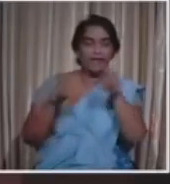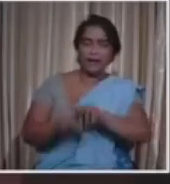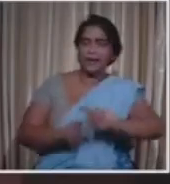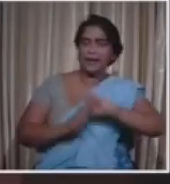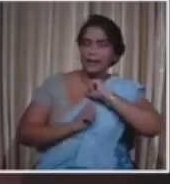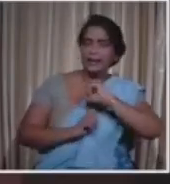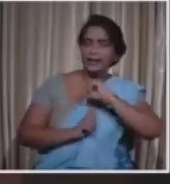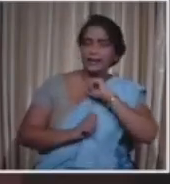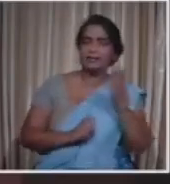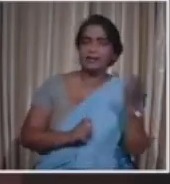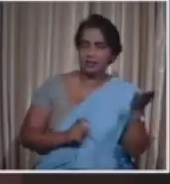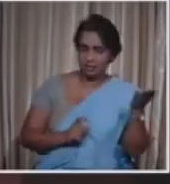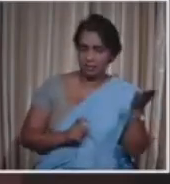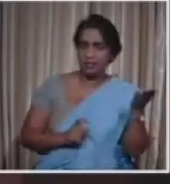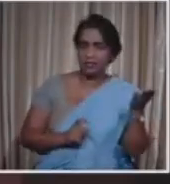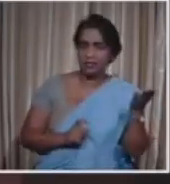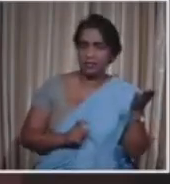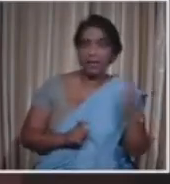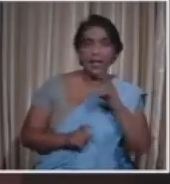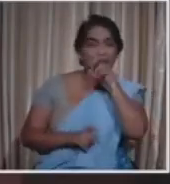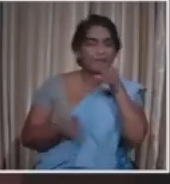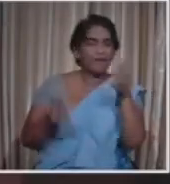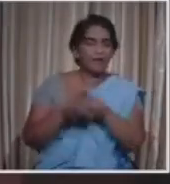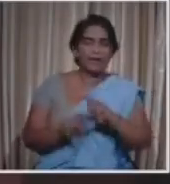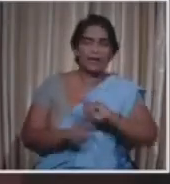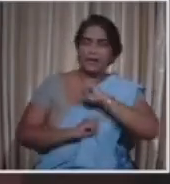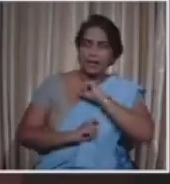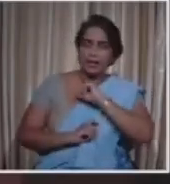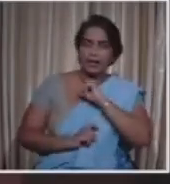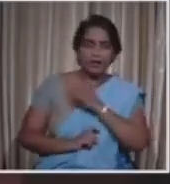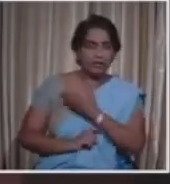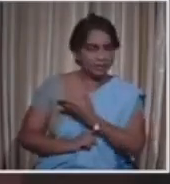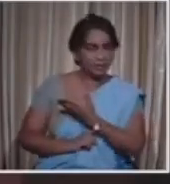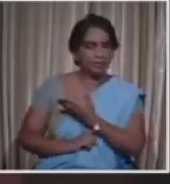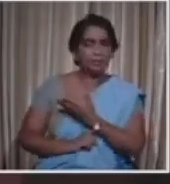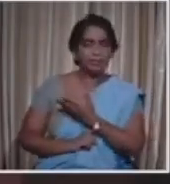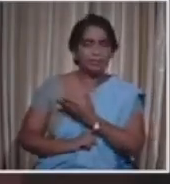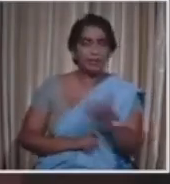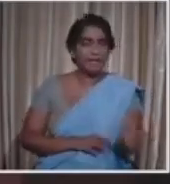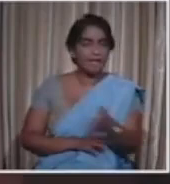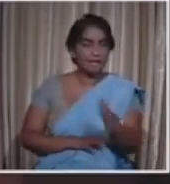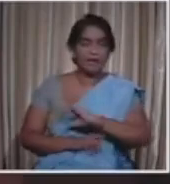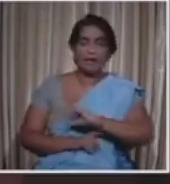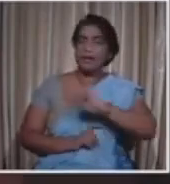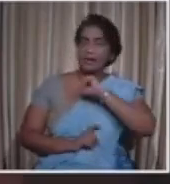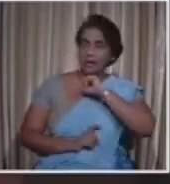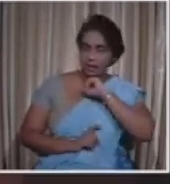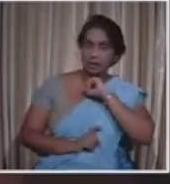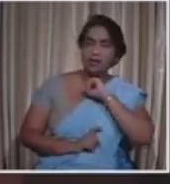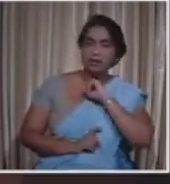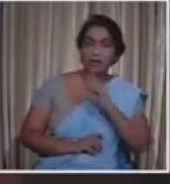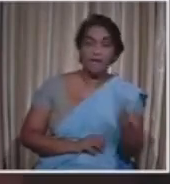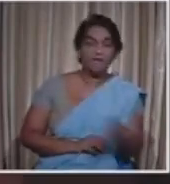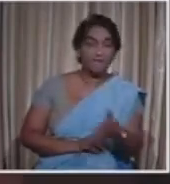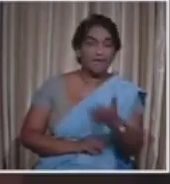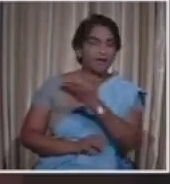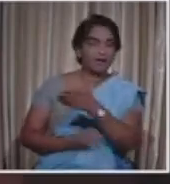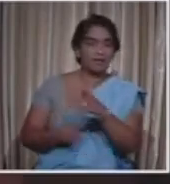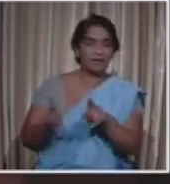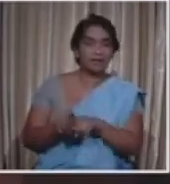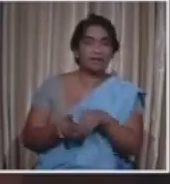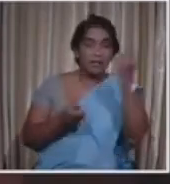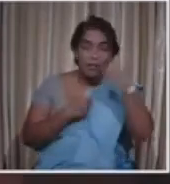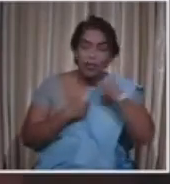ගහනවා ගිරා පෝතකයෝ කෑ ගහනවා වහල්ලු කෑ ගහනවා වහල්ලු එහෙයියෝ